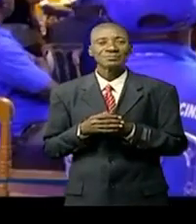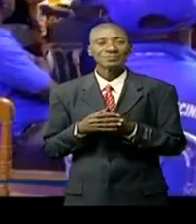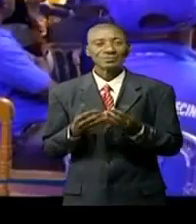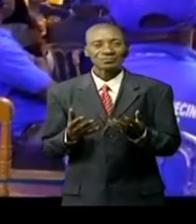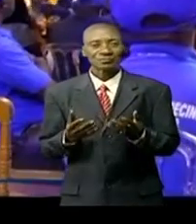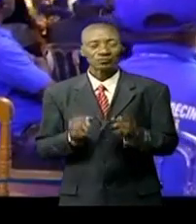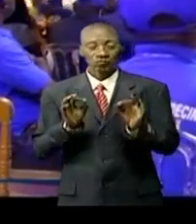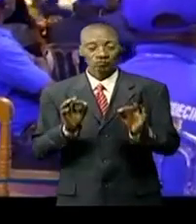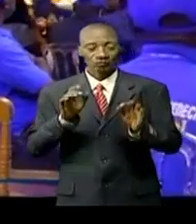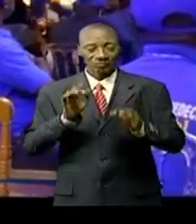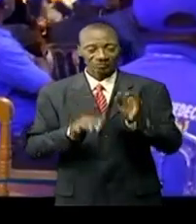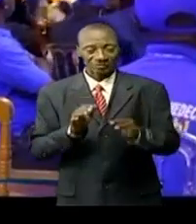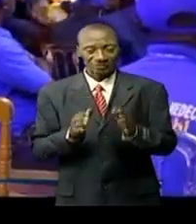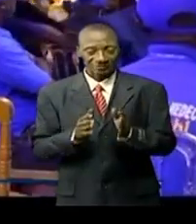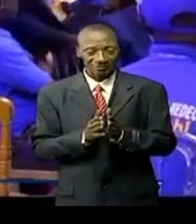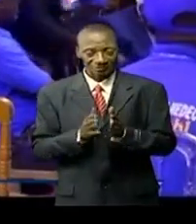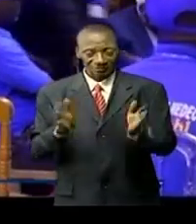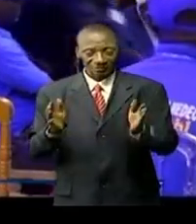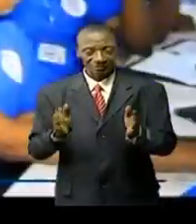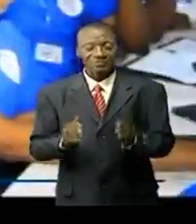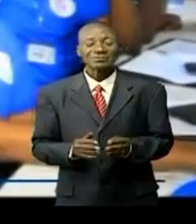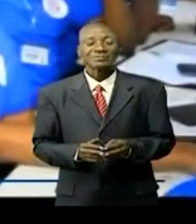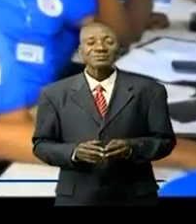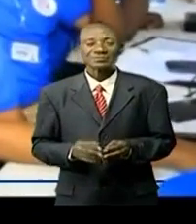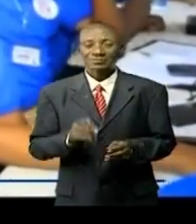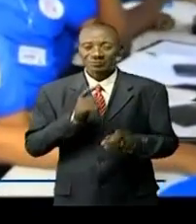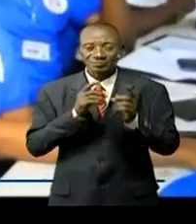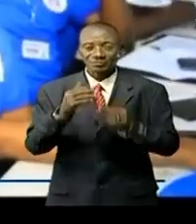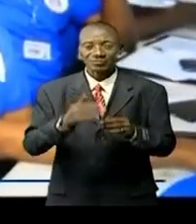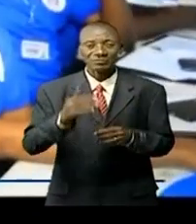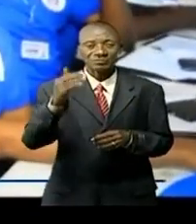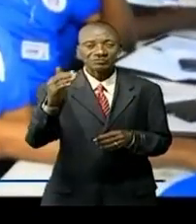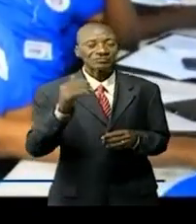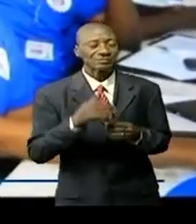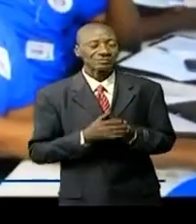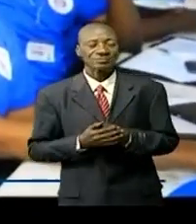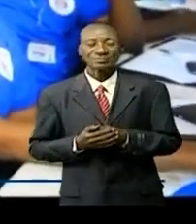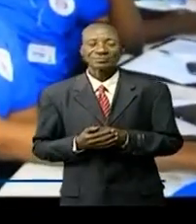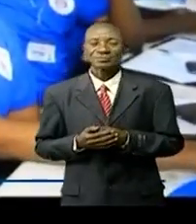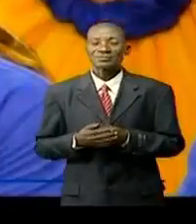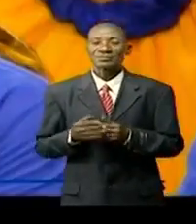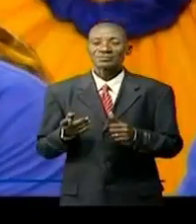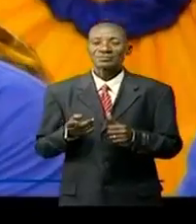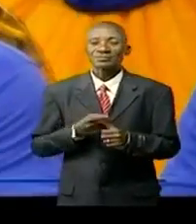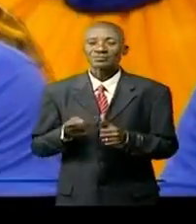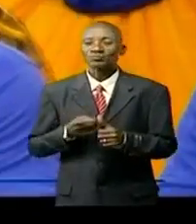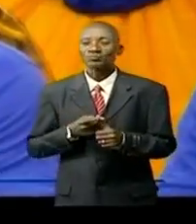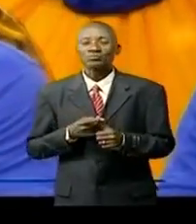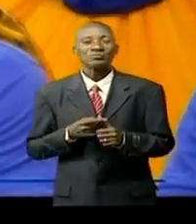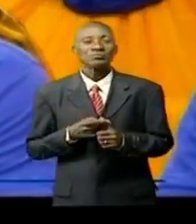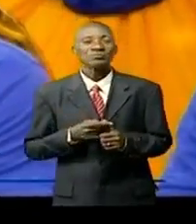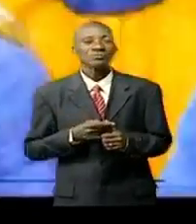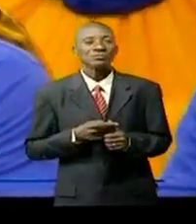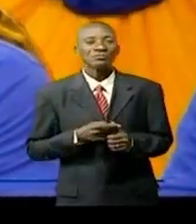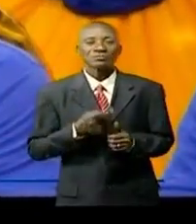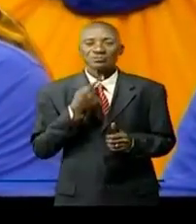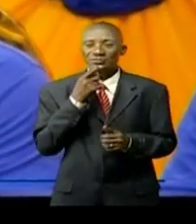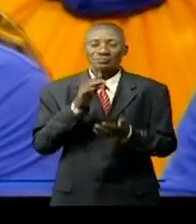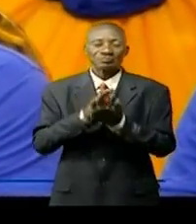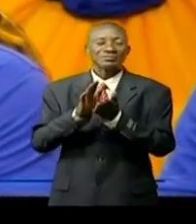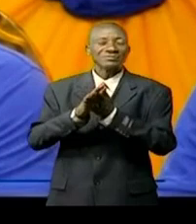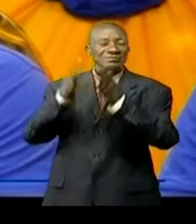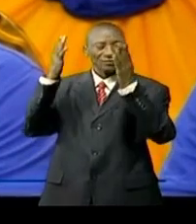secrétaire général devant tous les congressistes. Je voudrais depuis ma mort rendre grâce à notre Seigneur qui a permis que nous